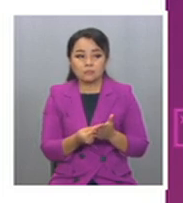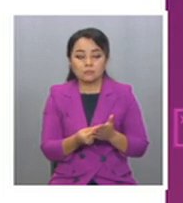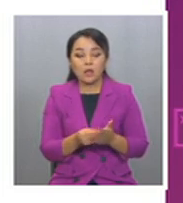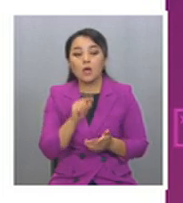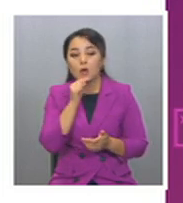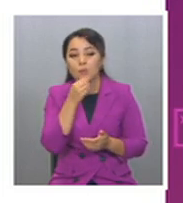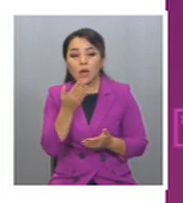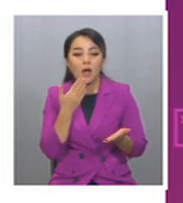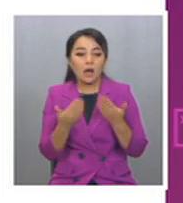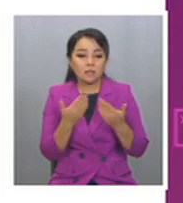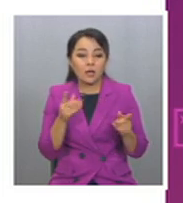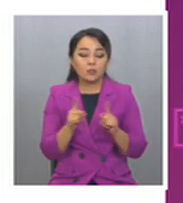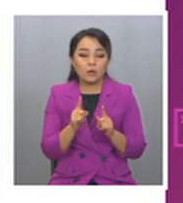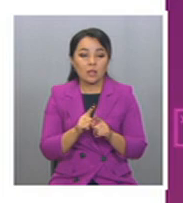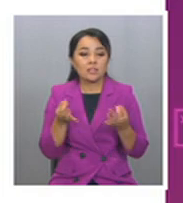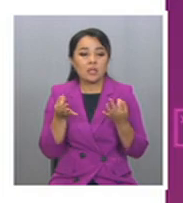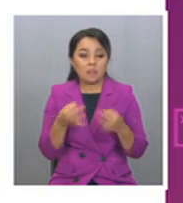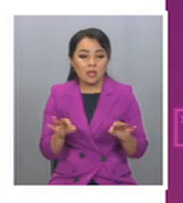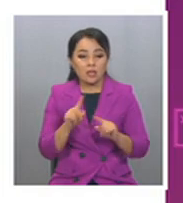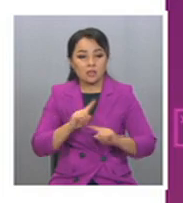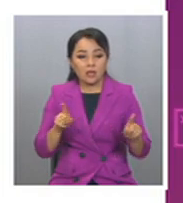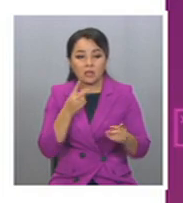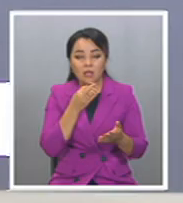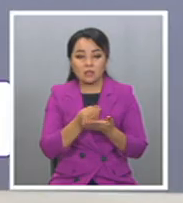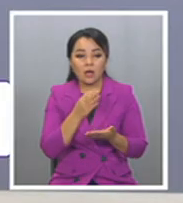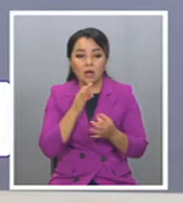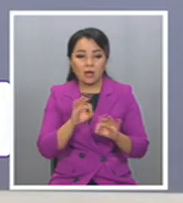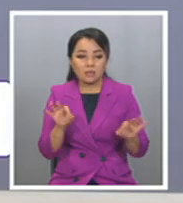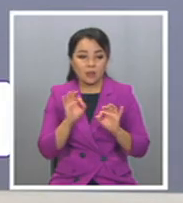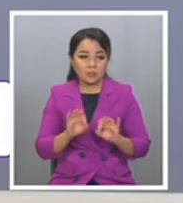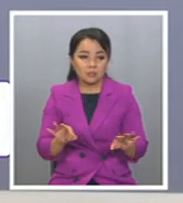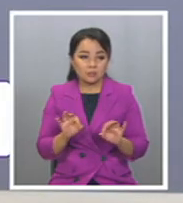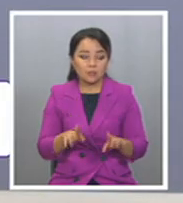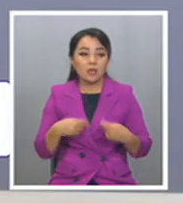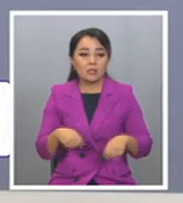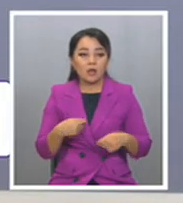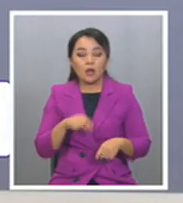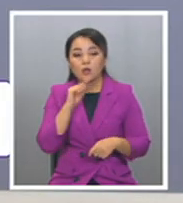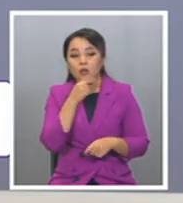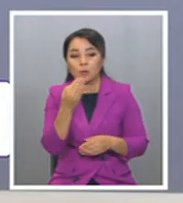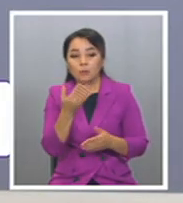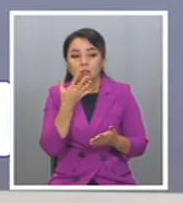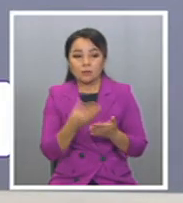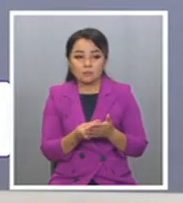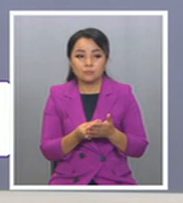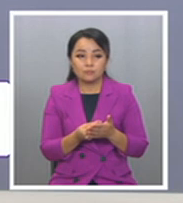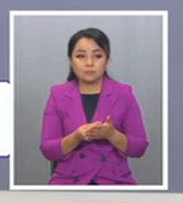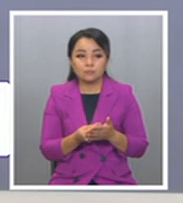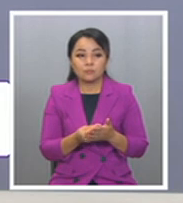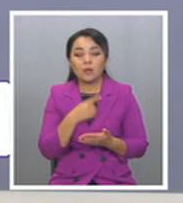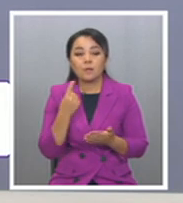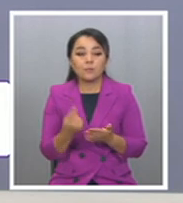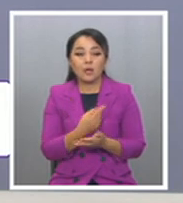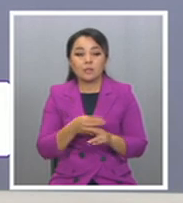экономикалық қатынастардың еркіндігімен ерекшеленеді деп айтамыз. Нарықтық экономиканың алғашқы